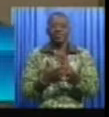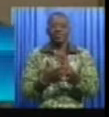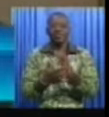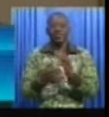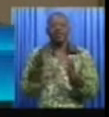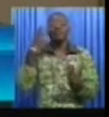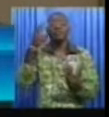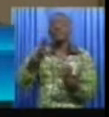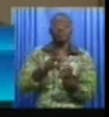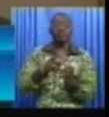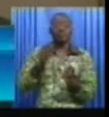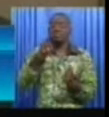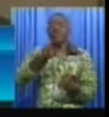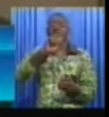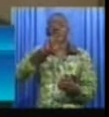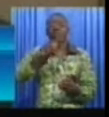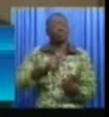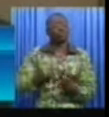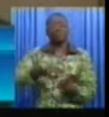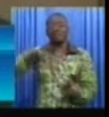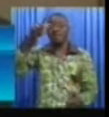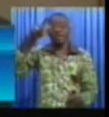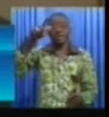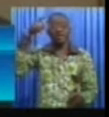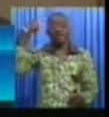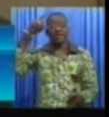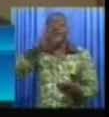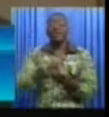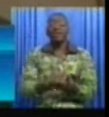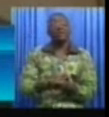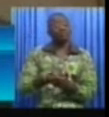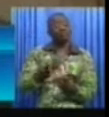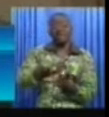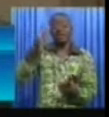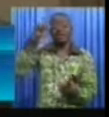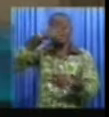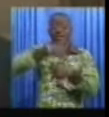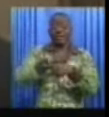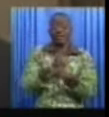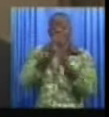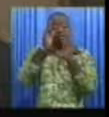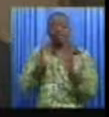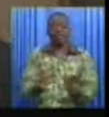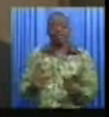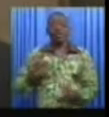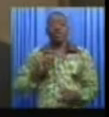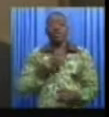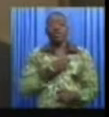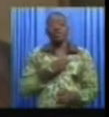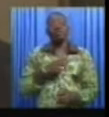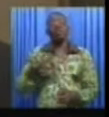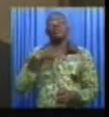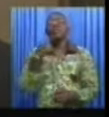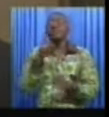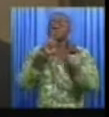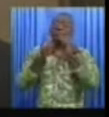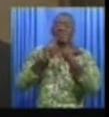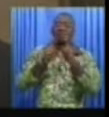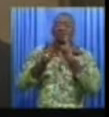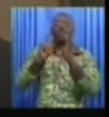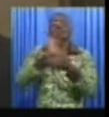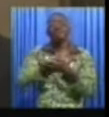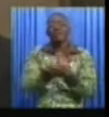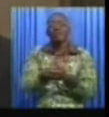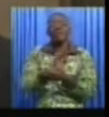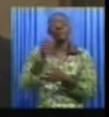du Maroc sont énormes. Et c'est les ambitions du Maroc, c'est les ambitions de ses créateurs. Nous, on préfère ne pas parler de cinéma africain, mais